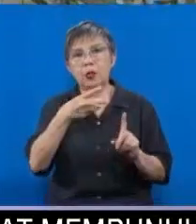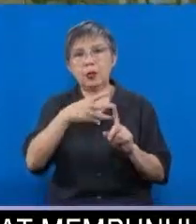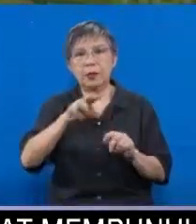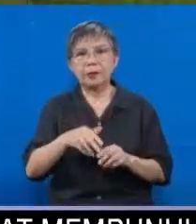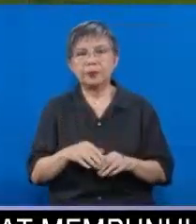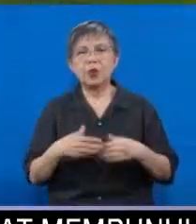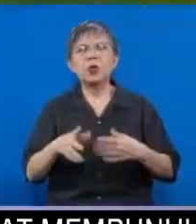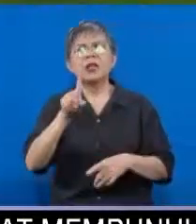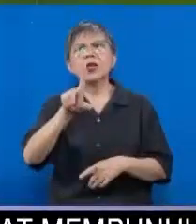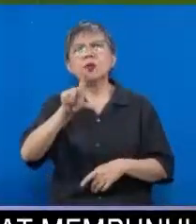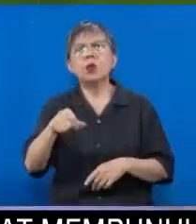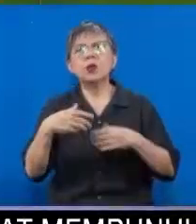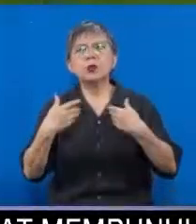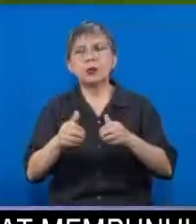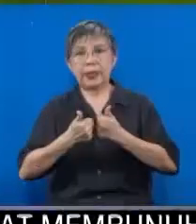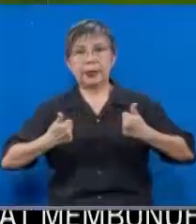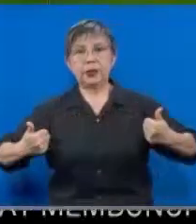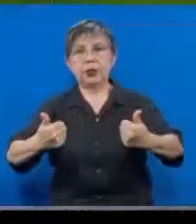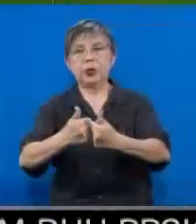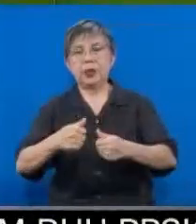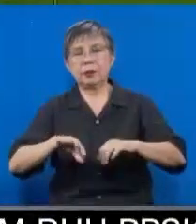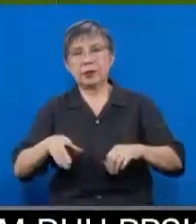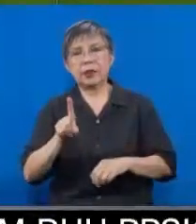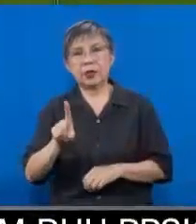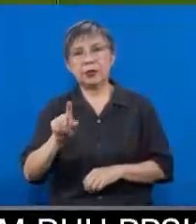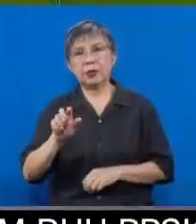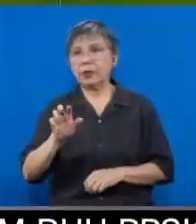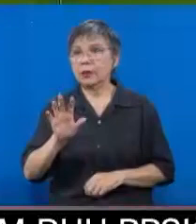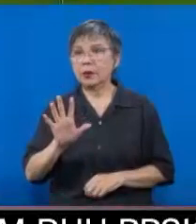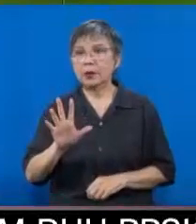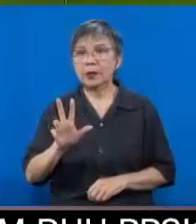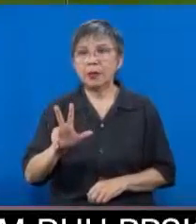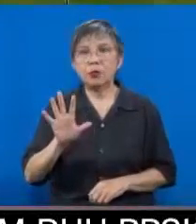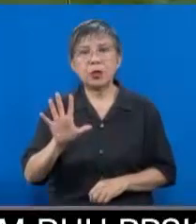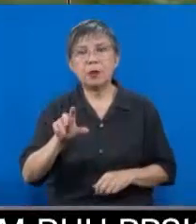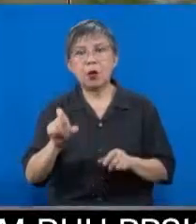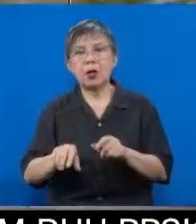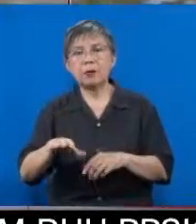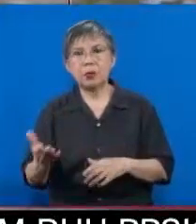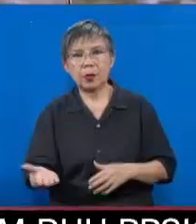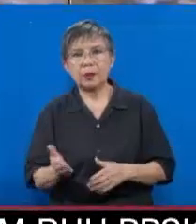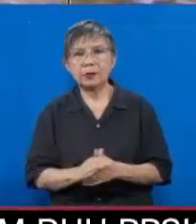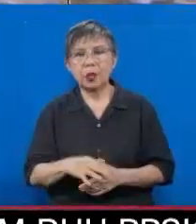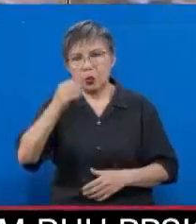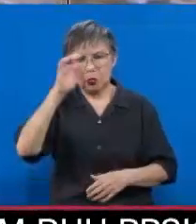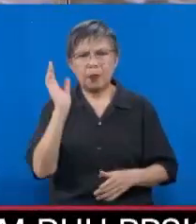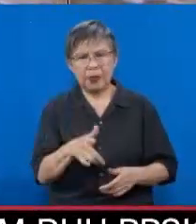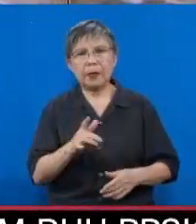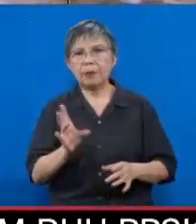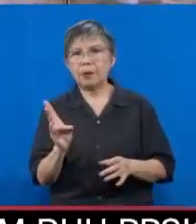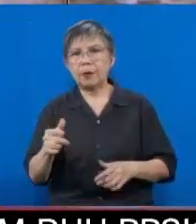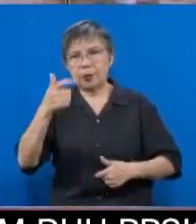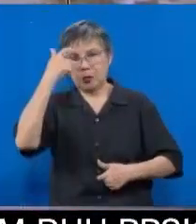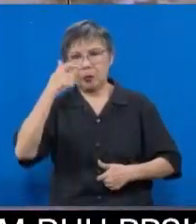Satu bulan sudah tragedi Kanjuruhan yang menewaskan 135 orang berlalu. Meski polisi telah menetapkan sejumlah tersangka,